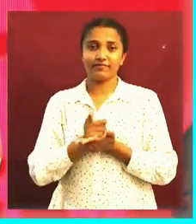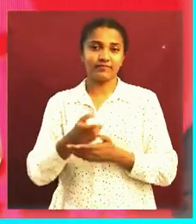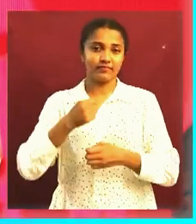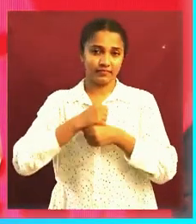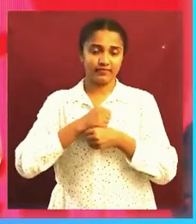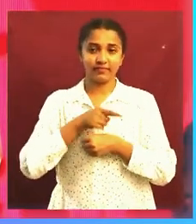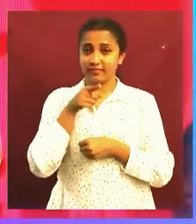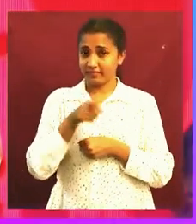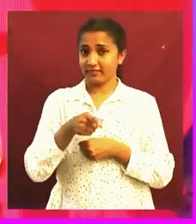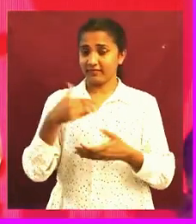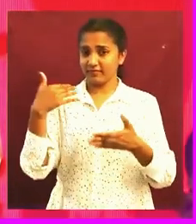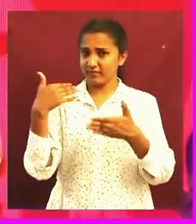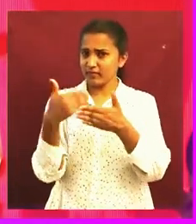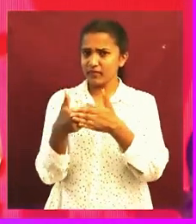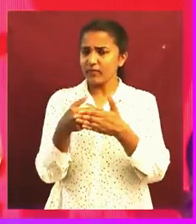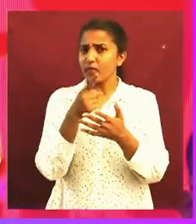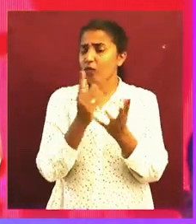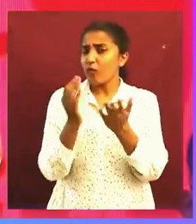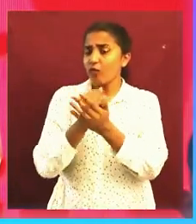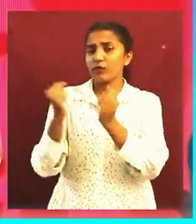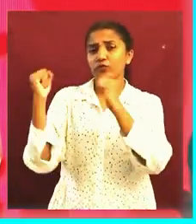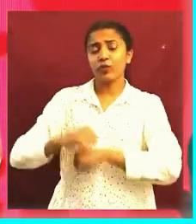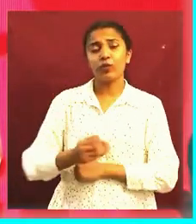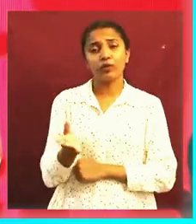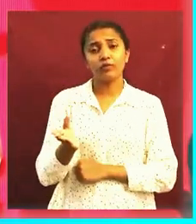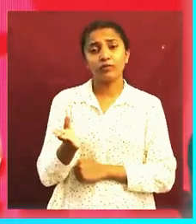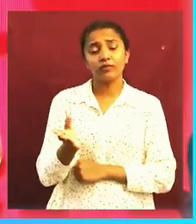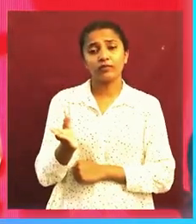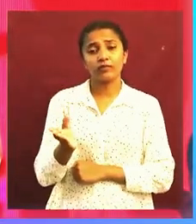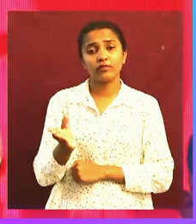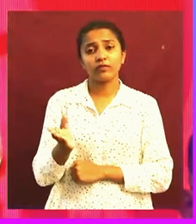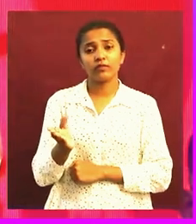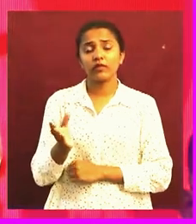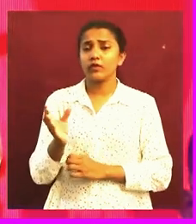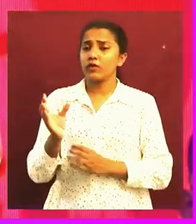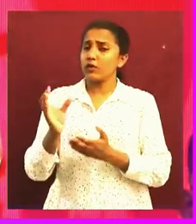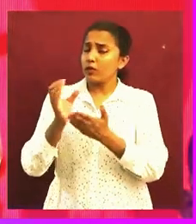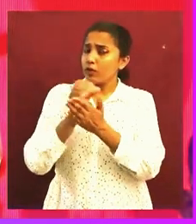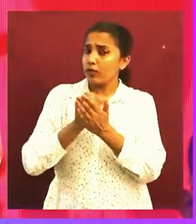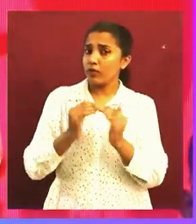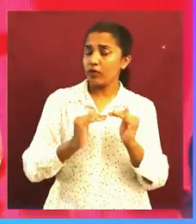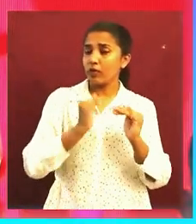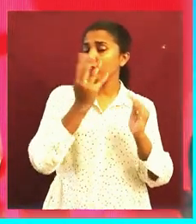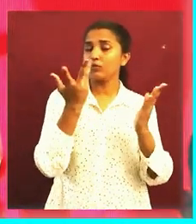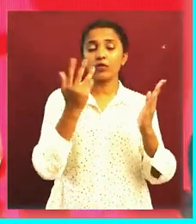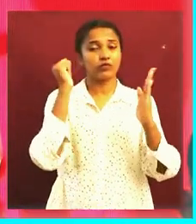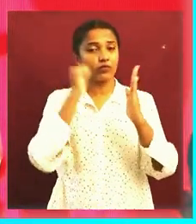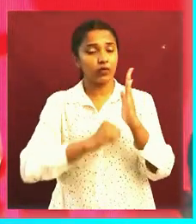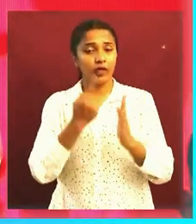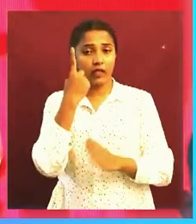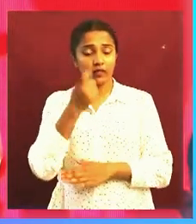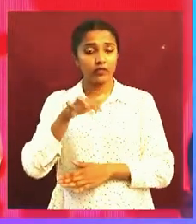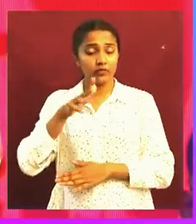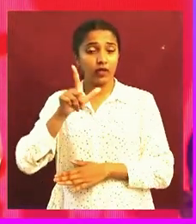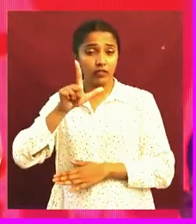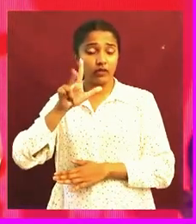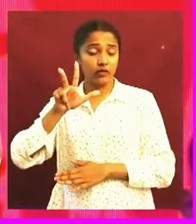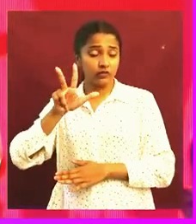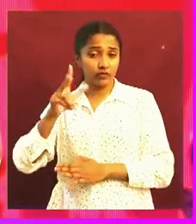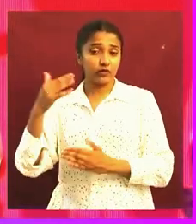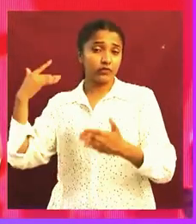ආණ්ඩුව මේගොල්ලෝ තමයි කඩාකප්පල් කරන්නේ මේගොල්ලෝ කිසි ආයෝජනයකට ඉඩ දෙන්නේ නෑ 1978